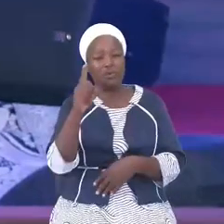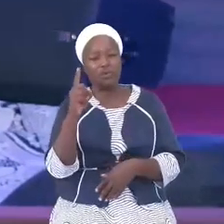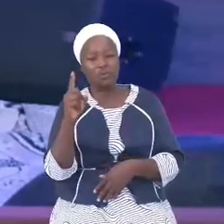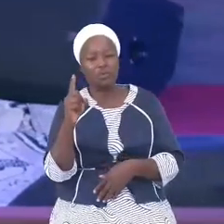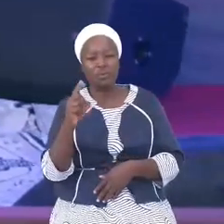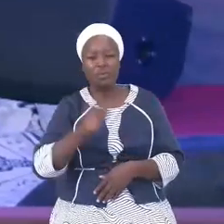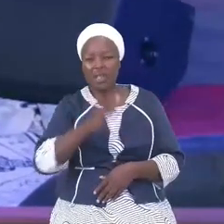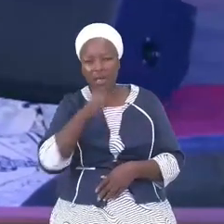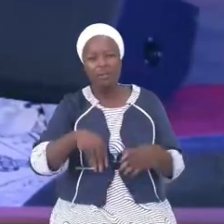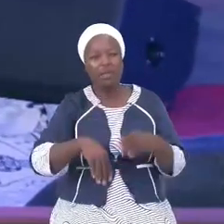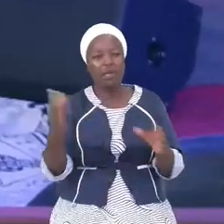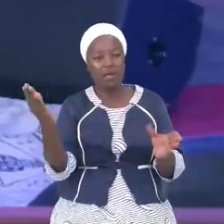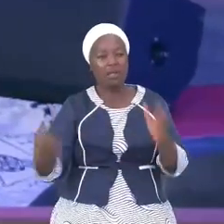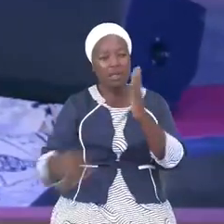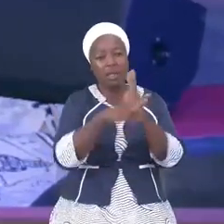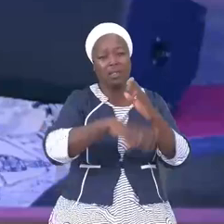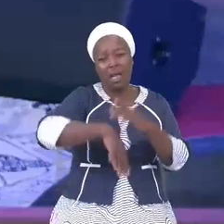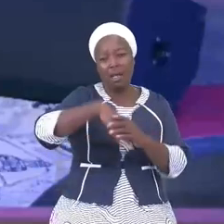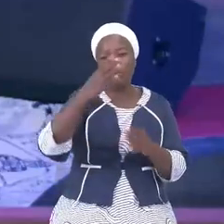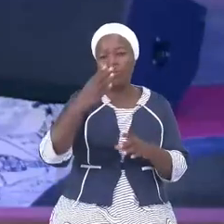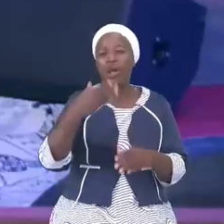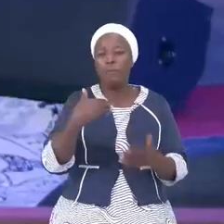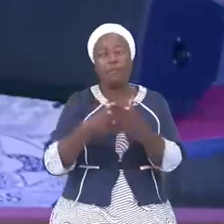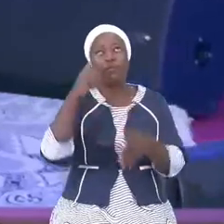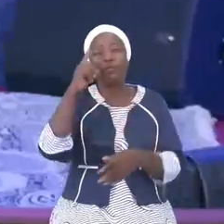loin de ton regard.